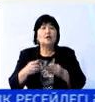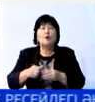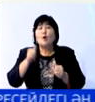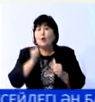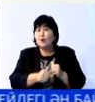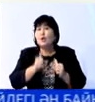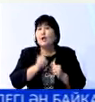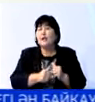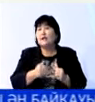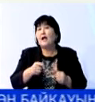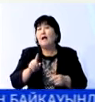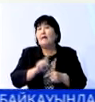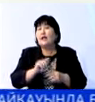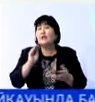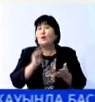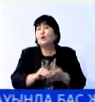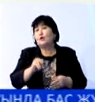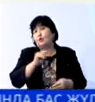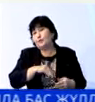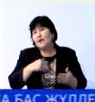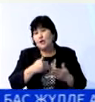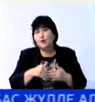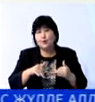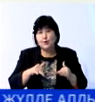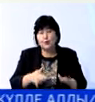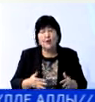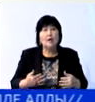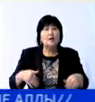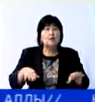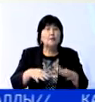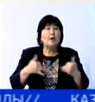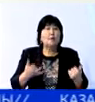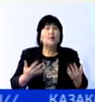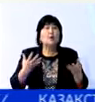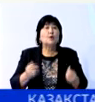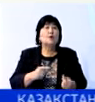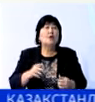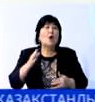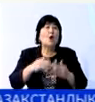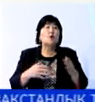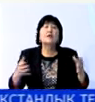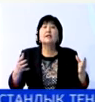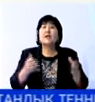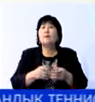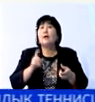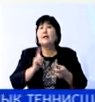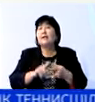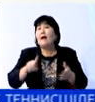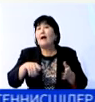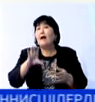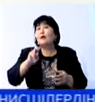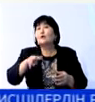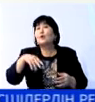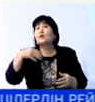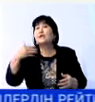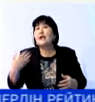осы датчиктерді орнату жұмыстарын жүргізуде. Сонымен қатар бүгінгі күнге дейін құрылыс компанияларының арқасында қаланың сол